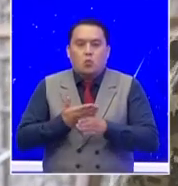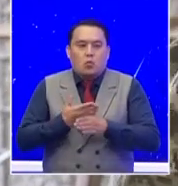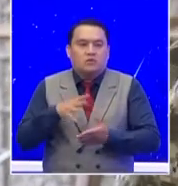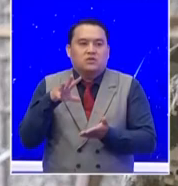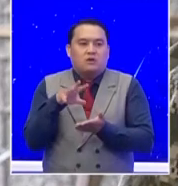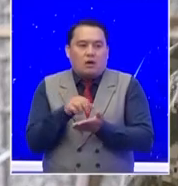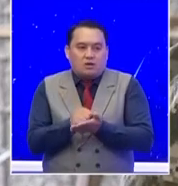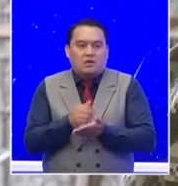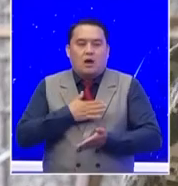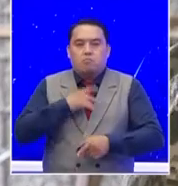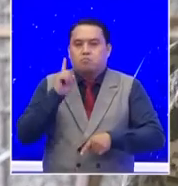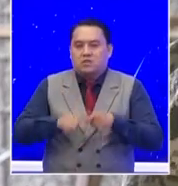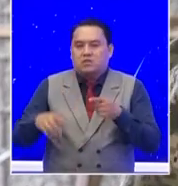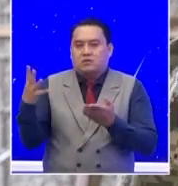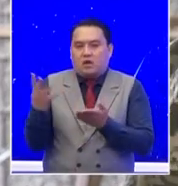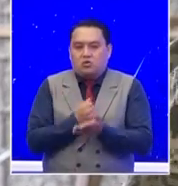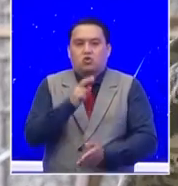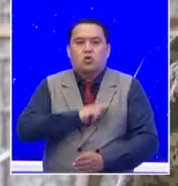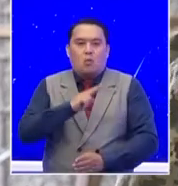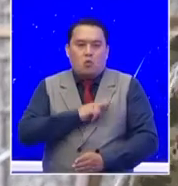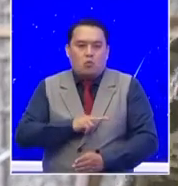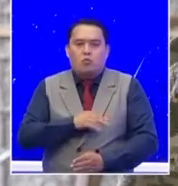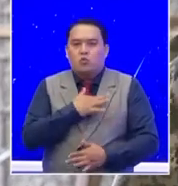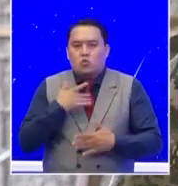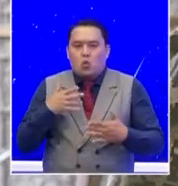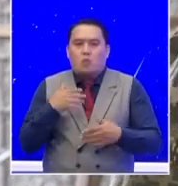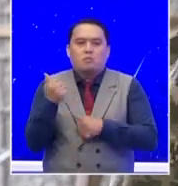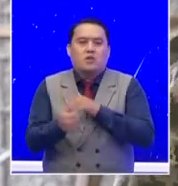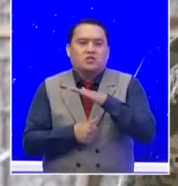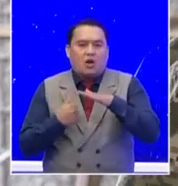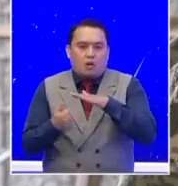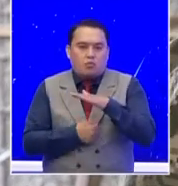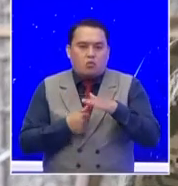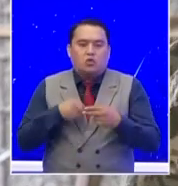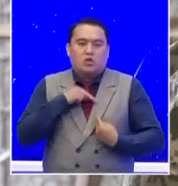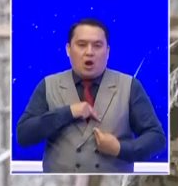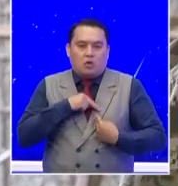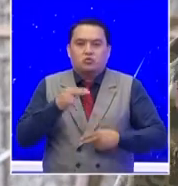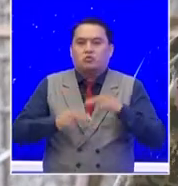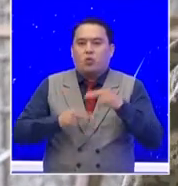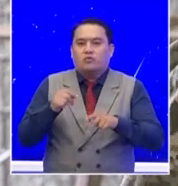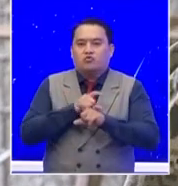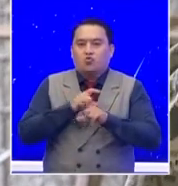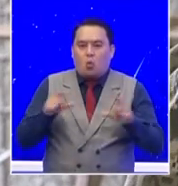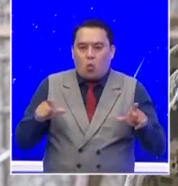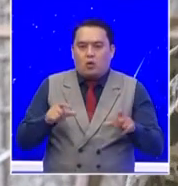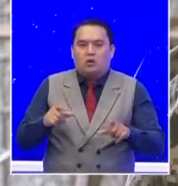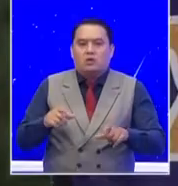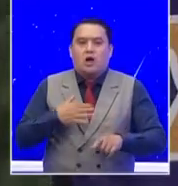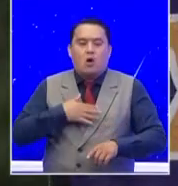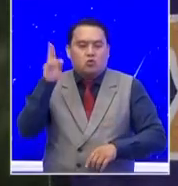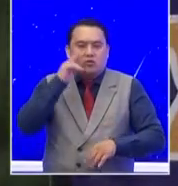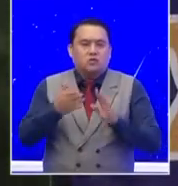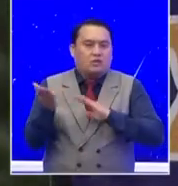занятости я очень быстро нашел работу до этого много лет я был безработным теперь я тружусь настройки в школе который когда-то учился